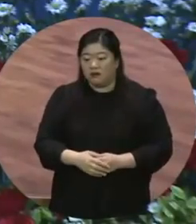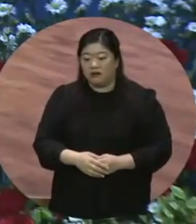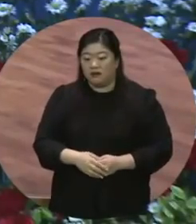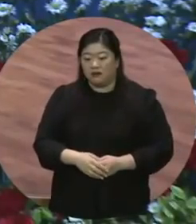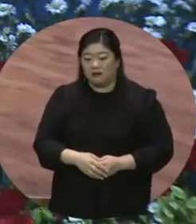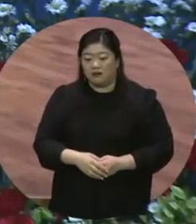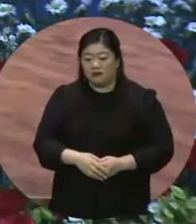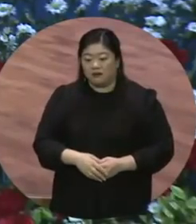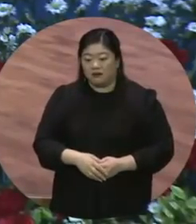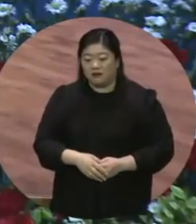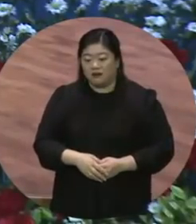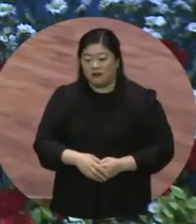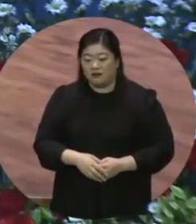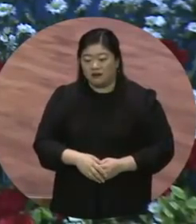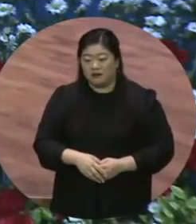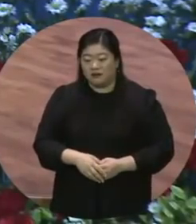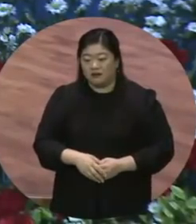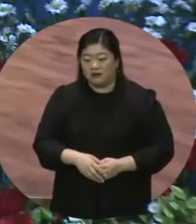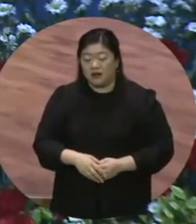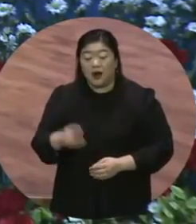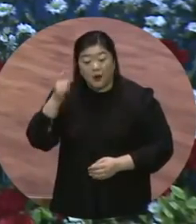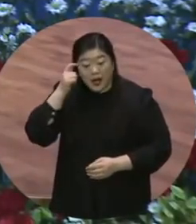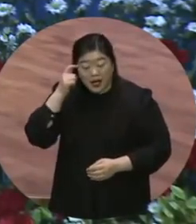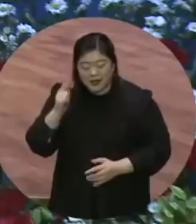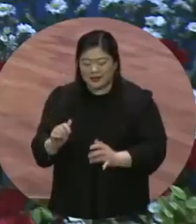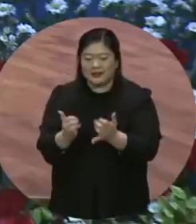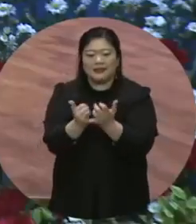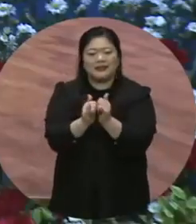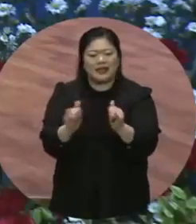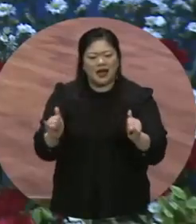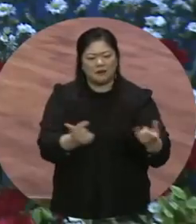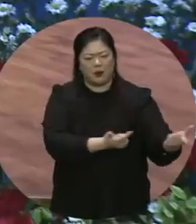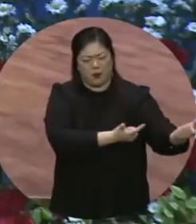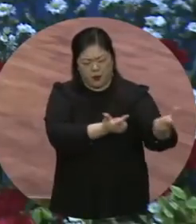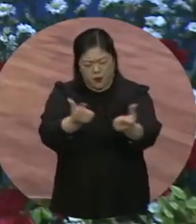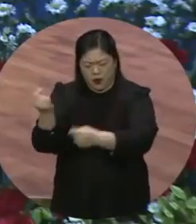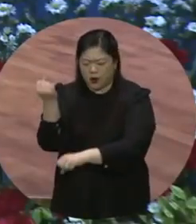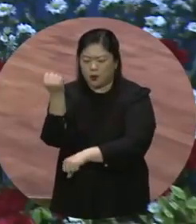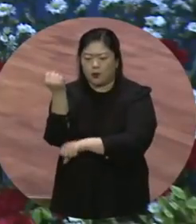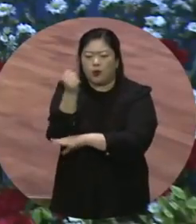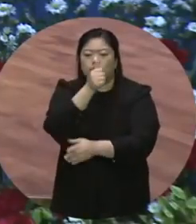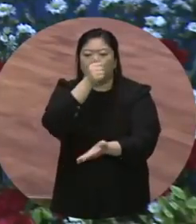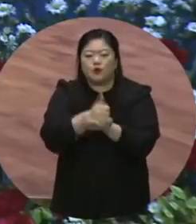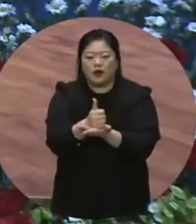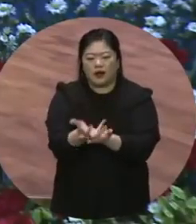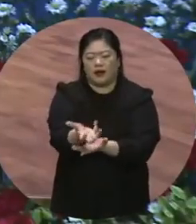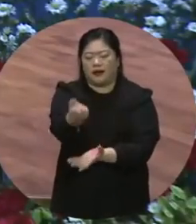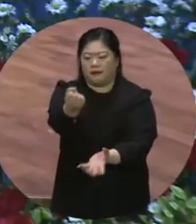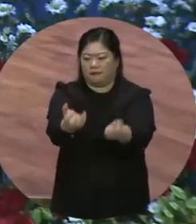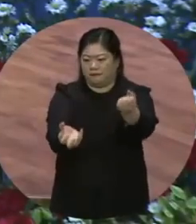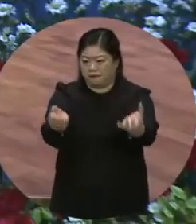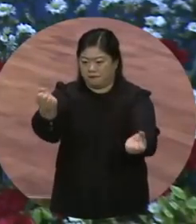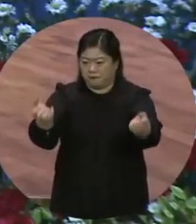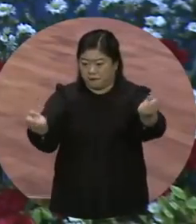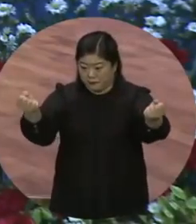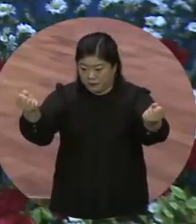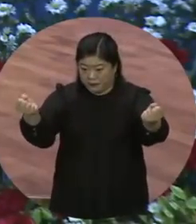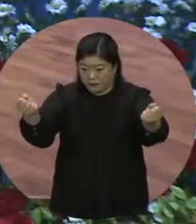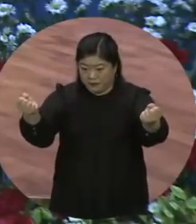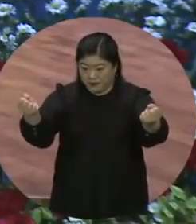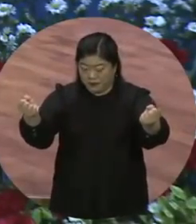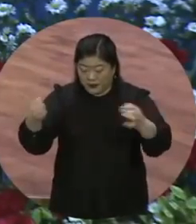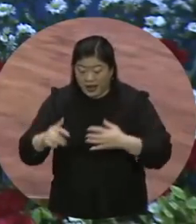모든 인간은 원죄를 가지고 태어났기 때문에 세상 살면서 죄 하나도 안